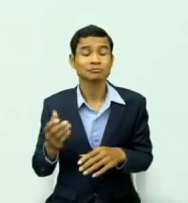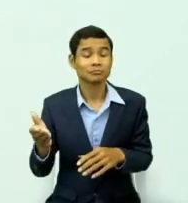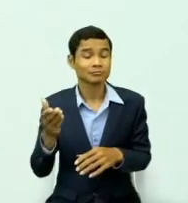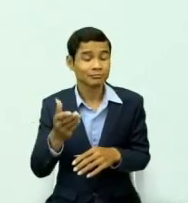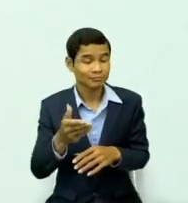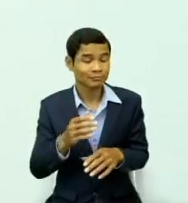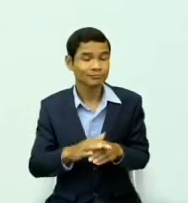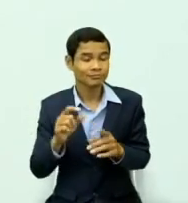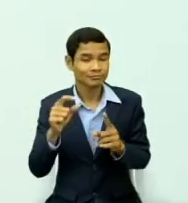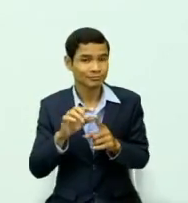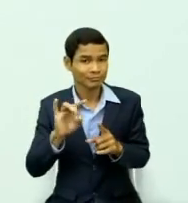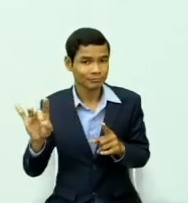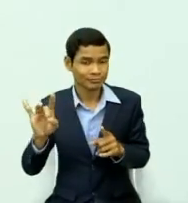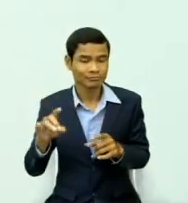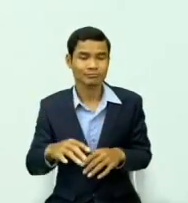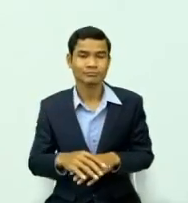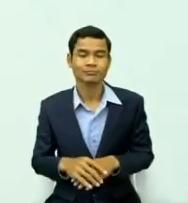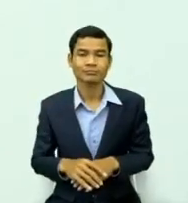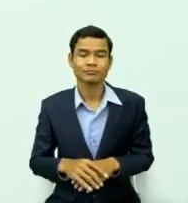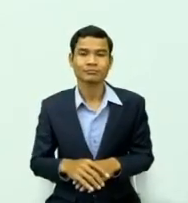vĩnh